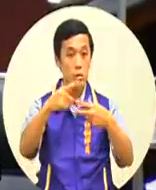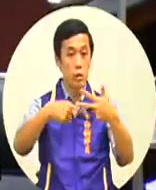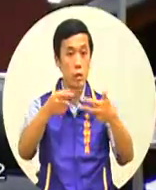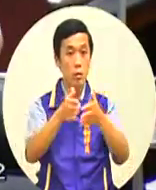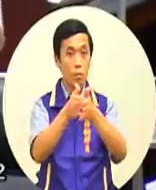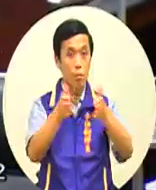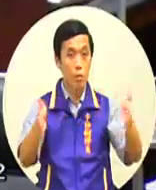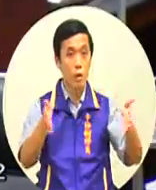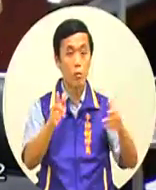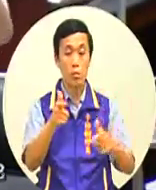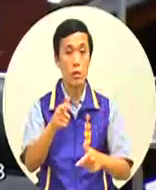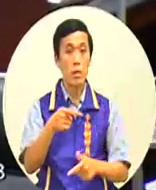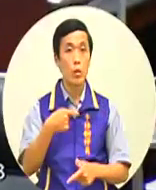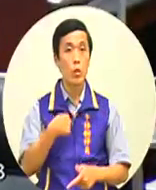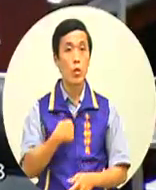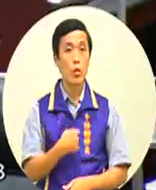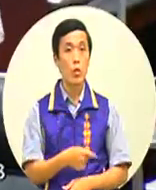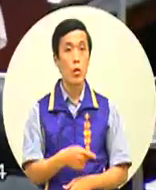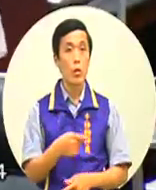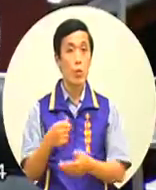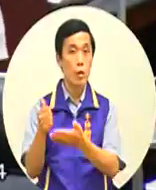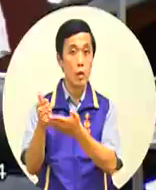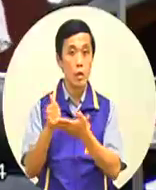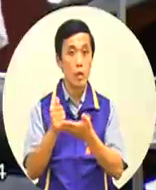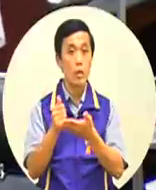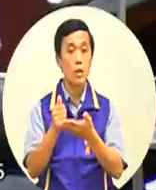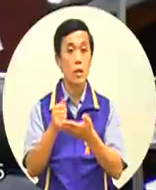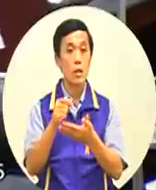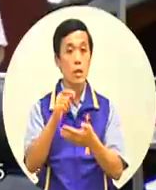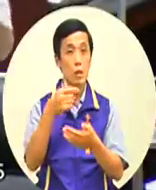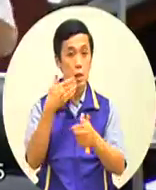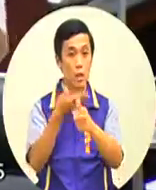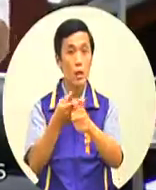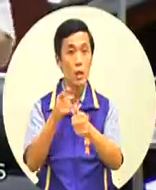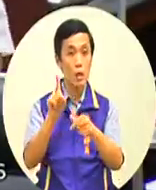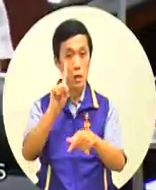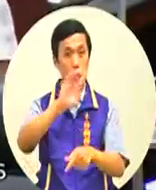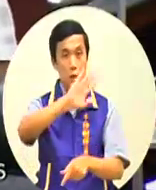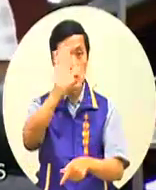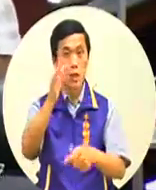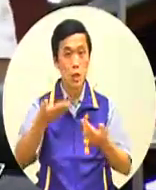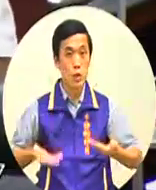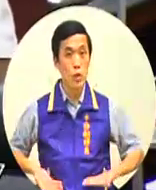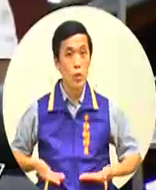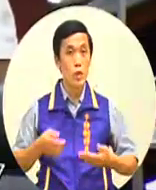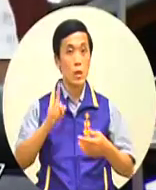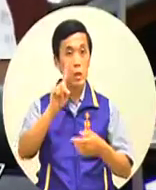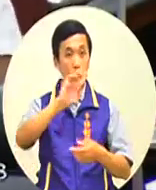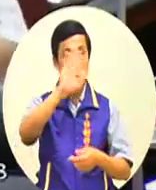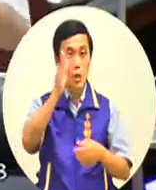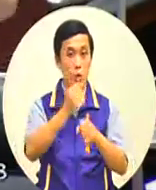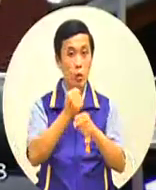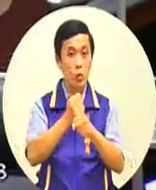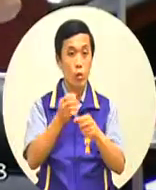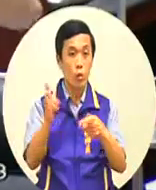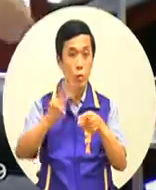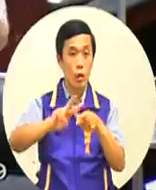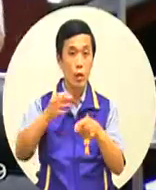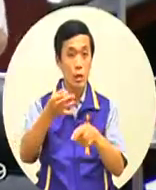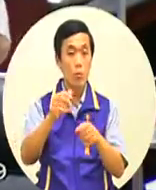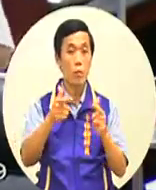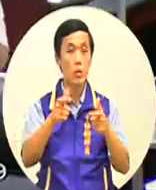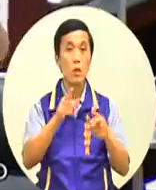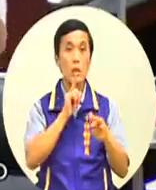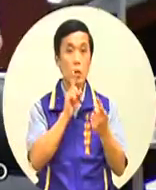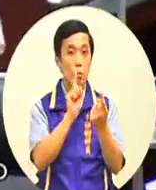小于你，我请你一礼拜，我一讲好你休困，一讲个休假，我爱先赔钱乎你，不又不是啦，啊是拄着这个礼